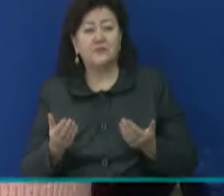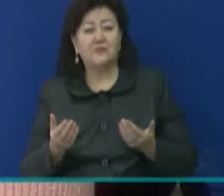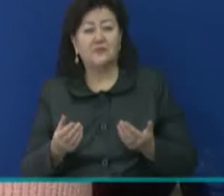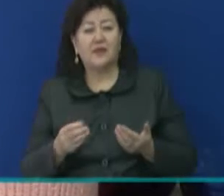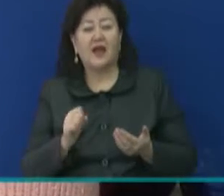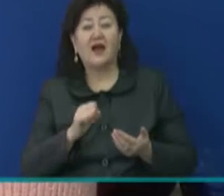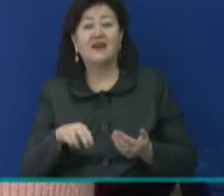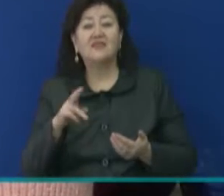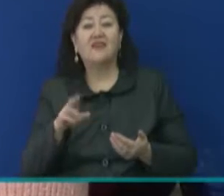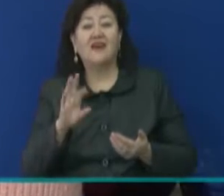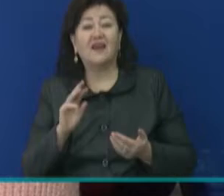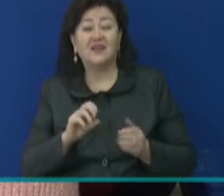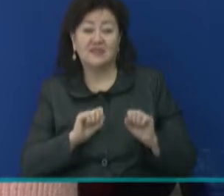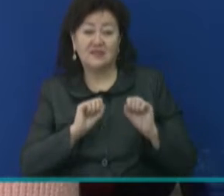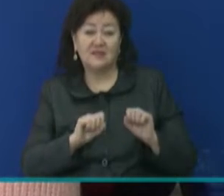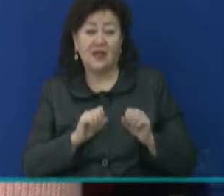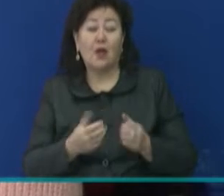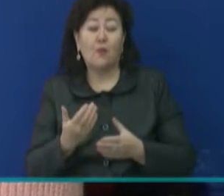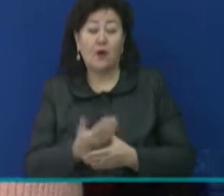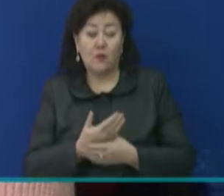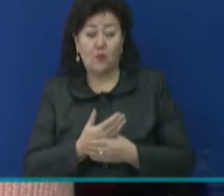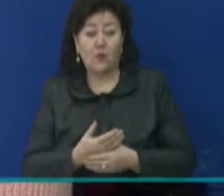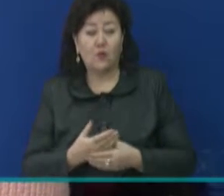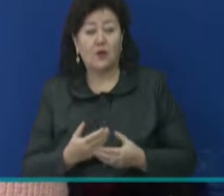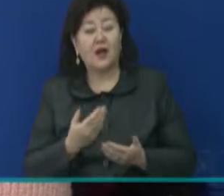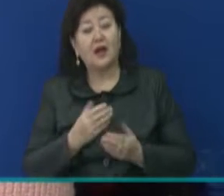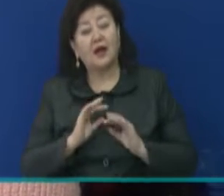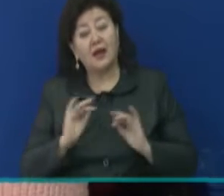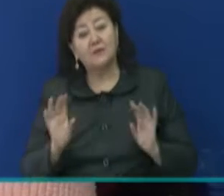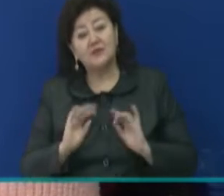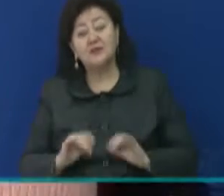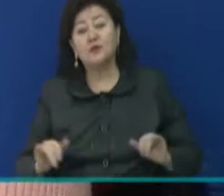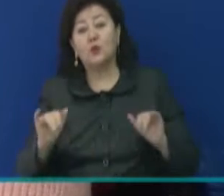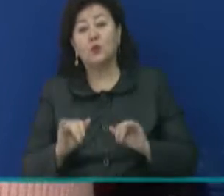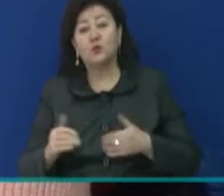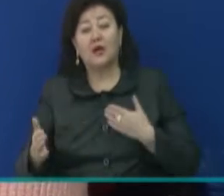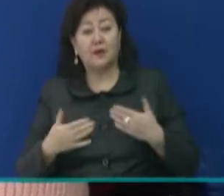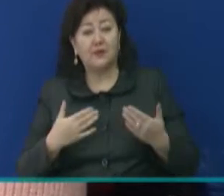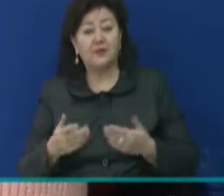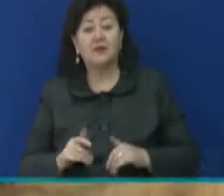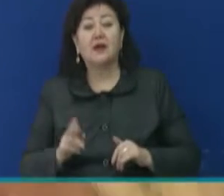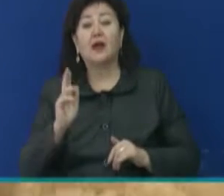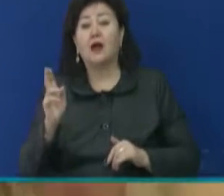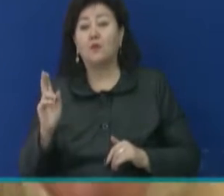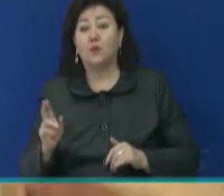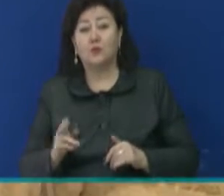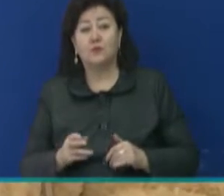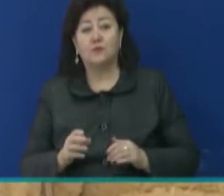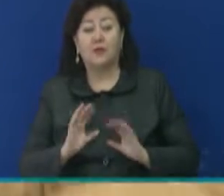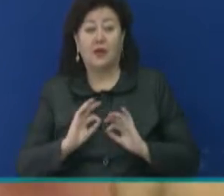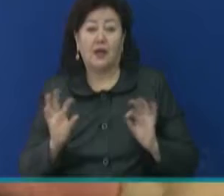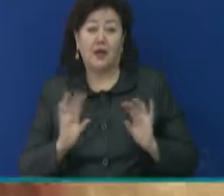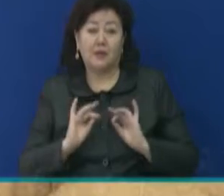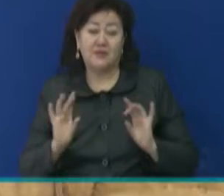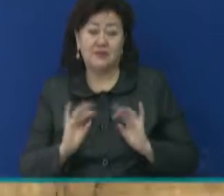адвокат помог И юристы часто судебный исполнитель мне помогли мне объяснили куда мне обратиться И к кому всё объясню